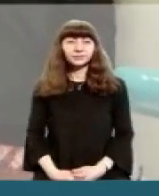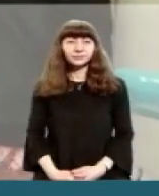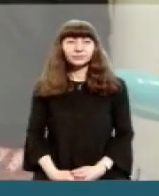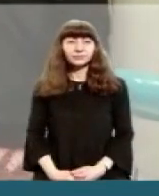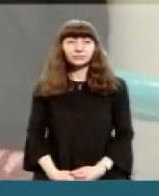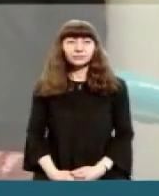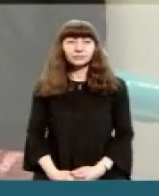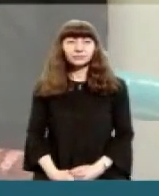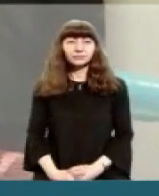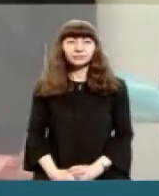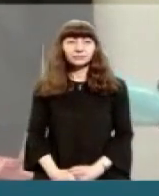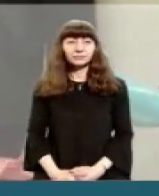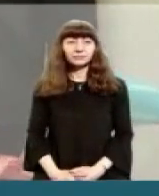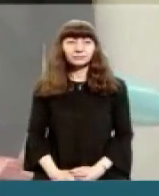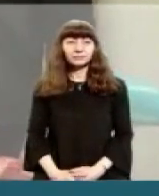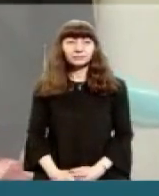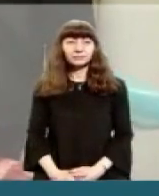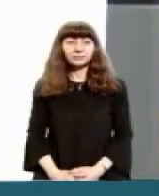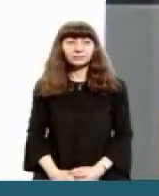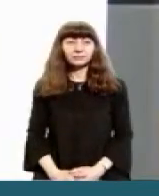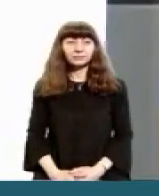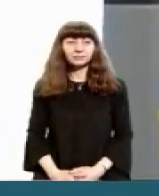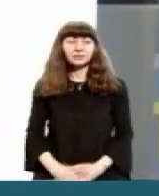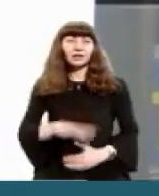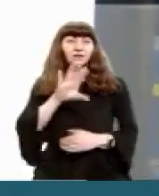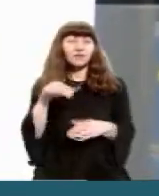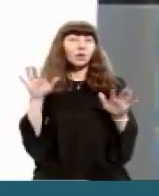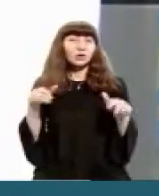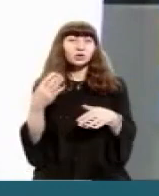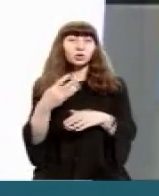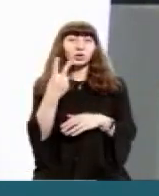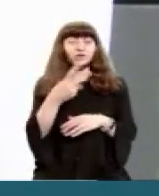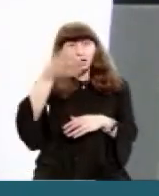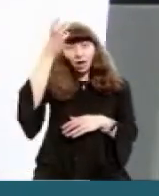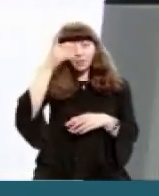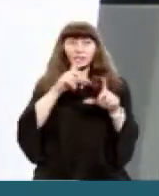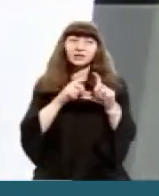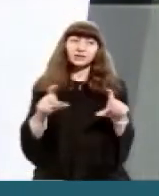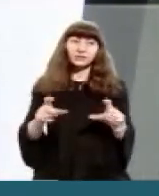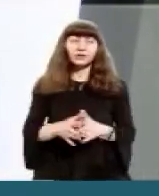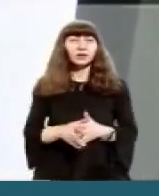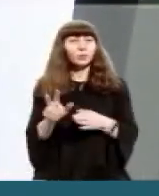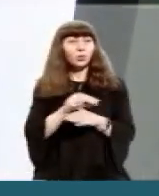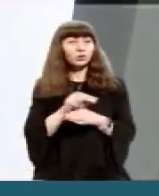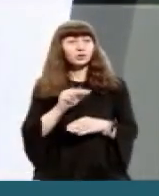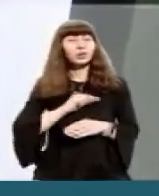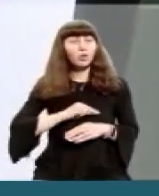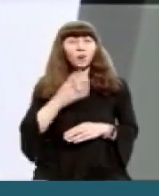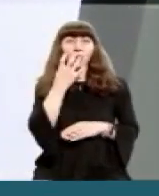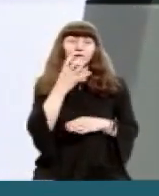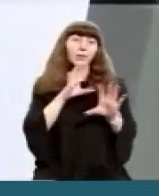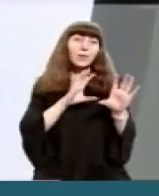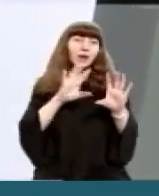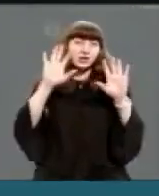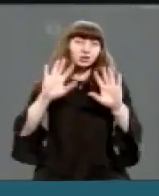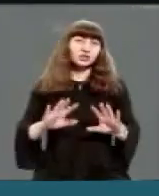специалистами, трудиться во благо нашей Родины. Всего в Аркалыке 42 образовательных объекта. Ремонтные работы по утеплению